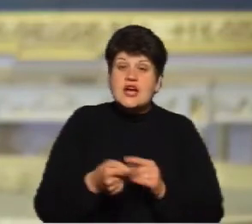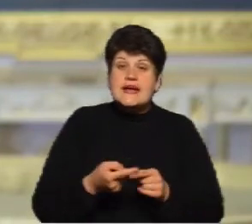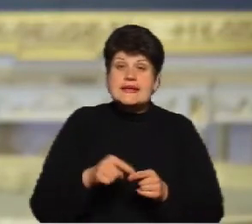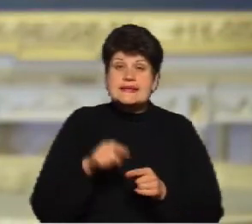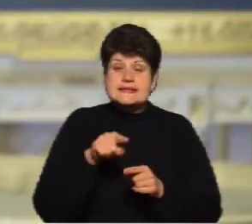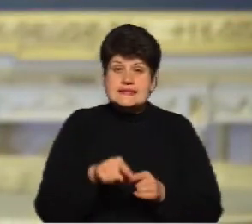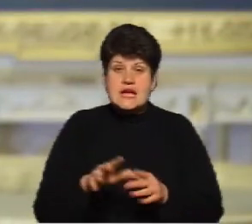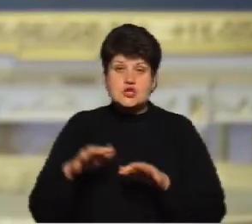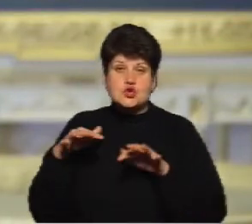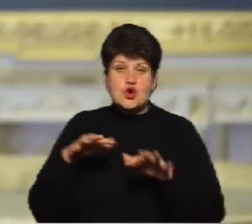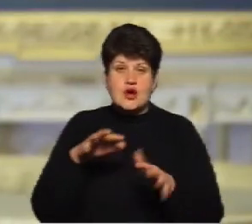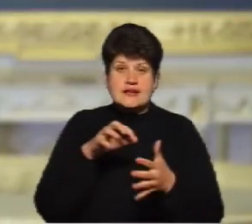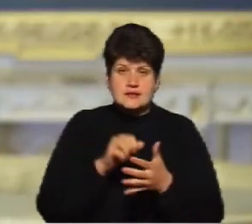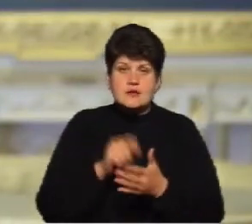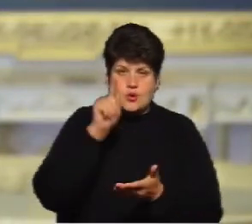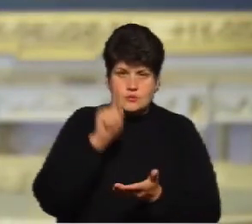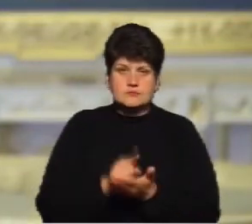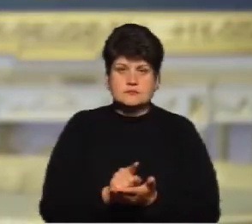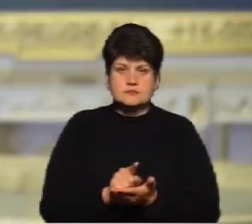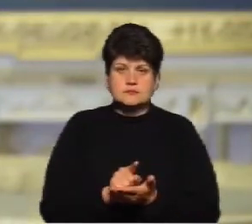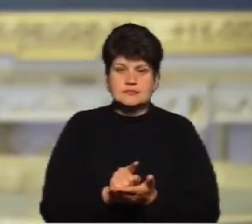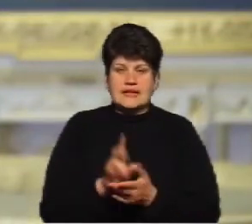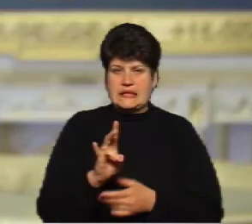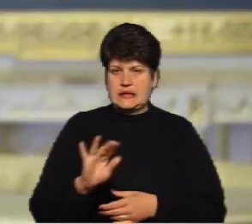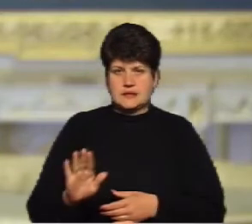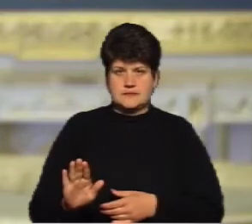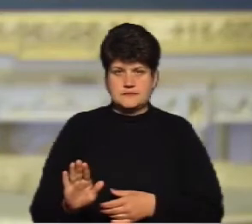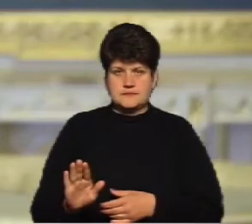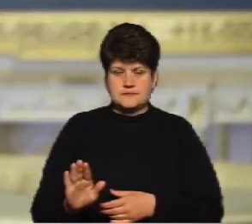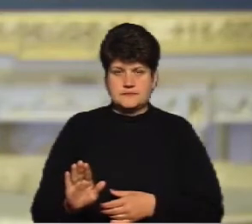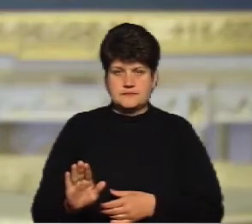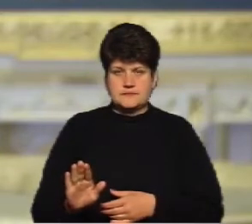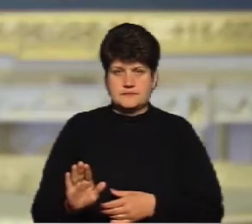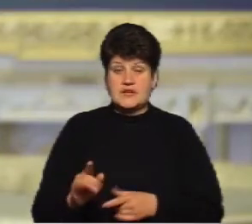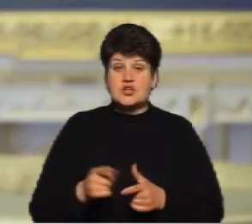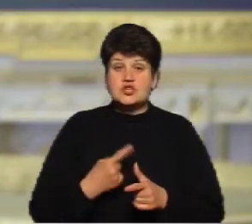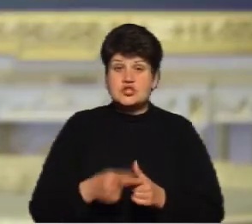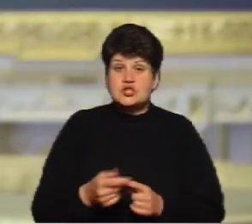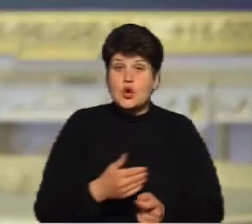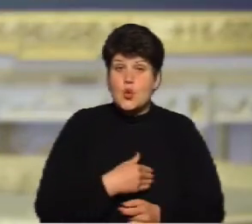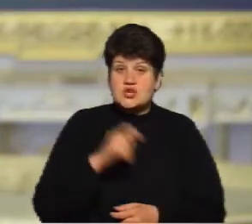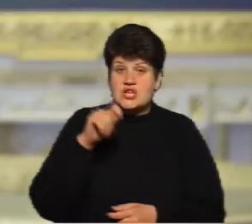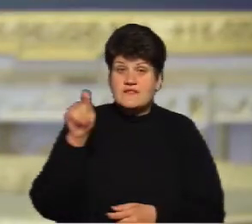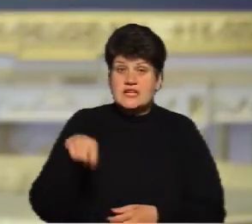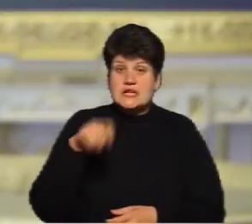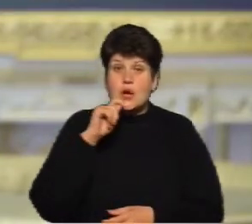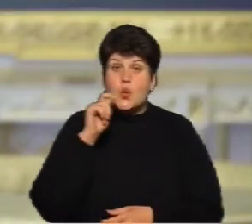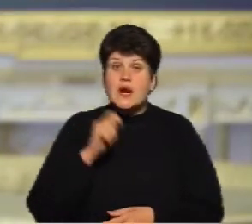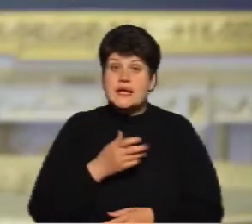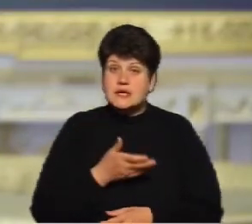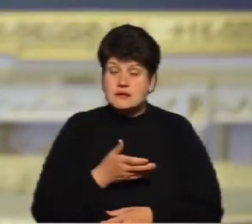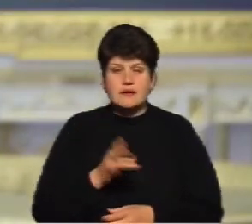ескалація неминуча? Ні. Чи хоче війни Україна? Ні.